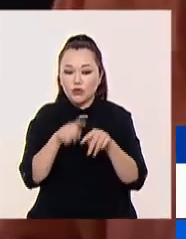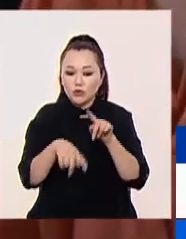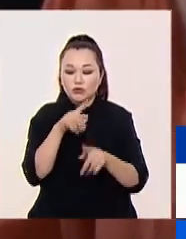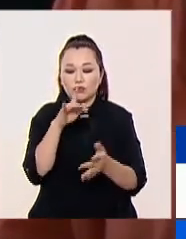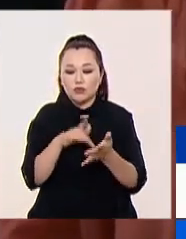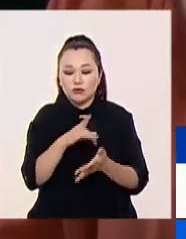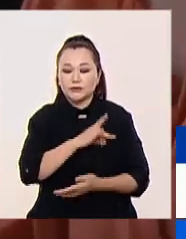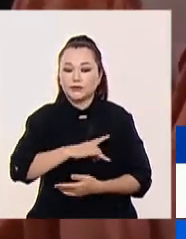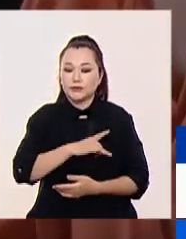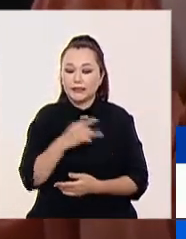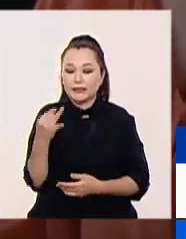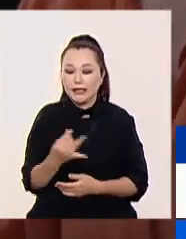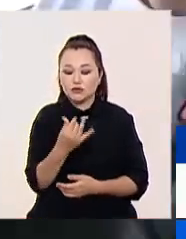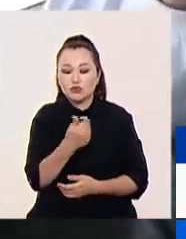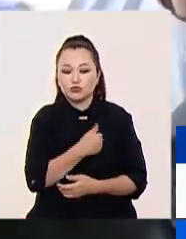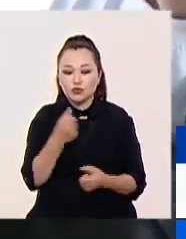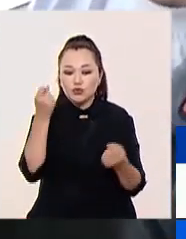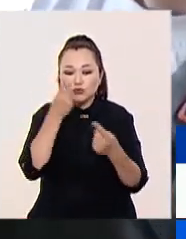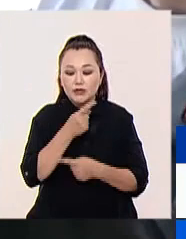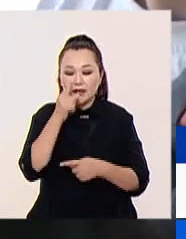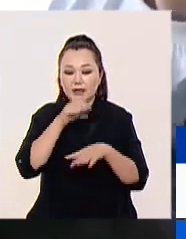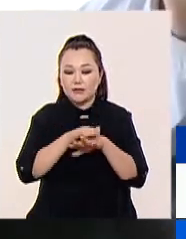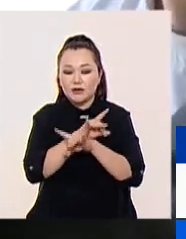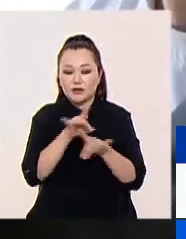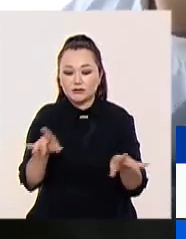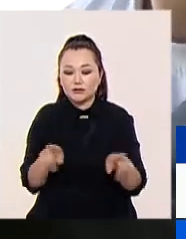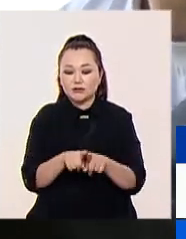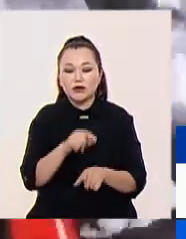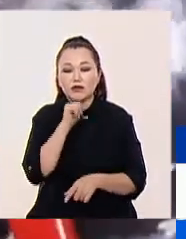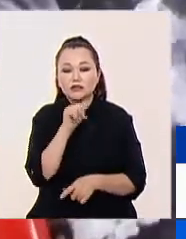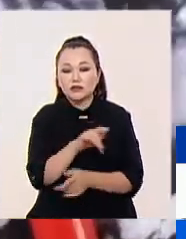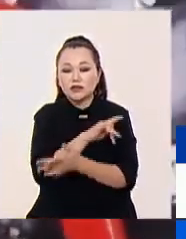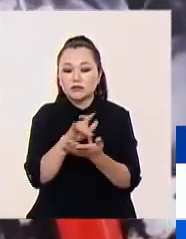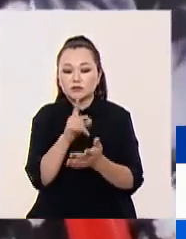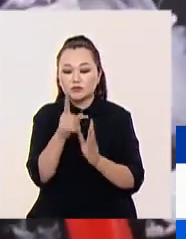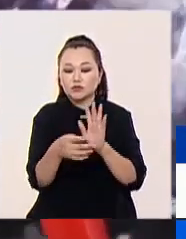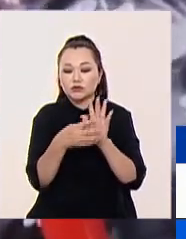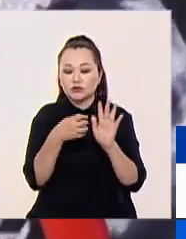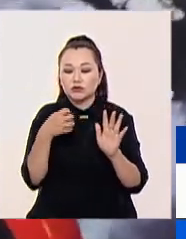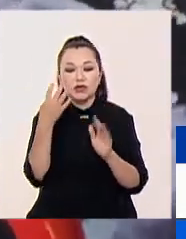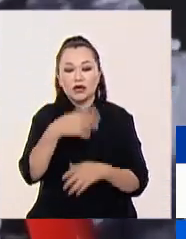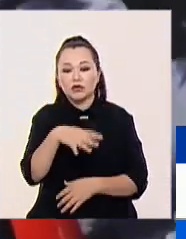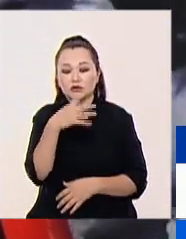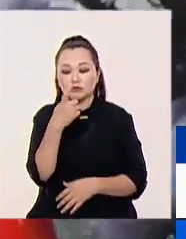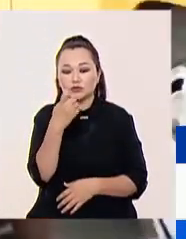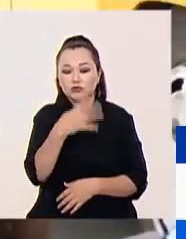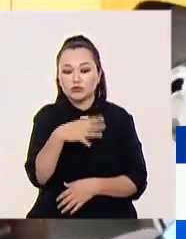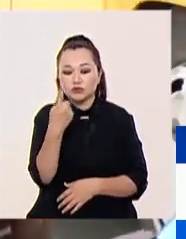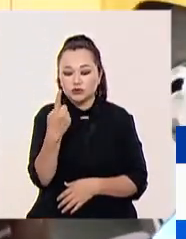деген қызығушылығын білдіреді дейді әкімдік өкілдері. Ал бұл шара Қостанай қаласының 143 жылдығына орай ұйымдастырылып